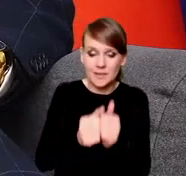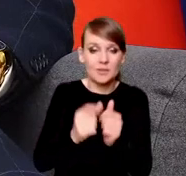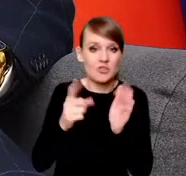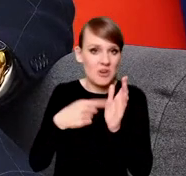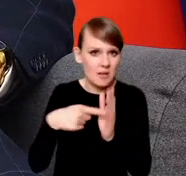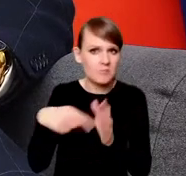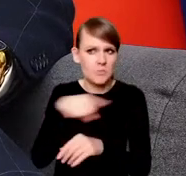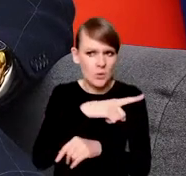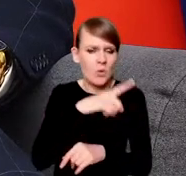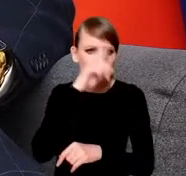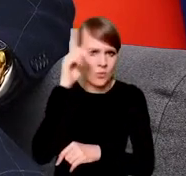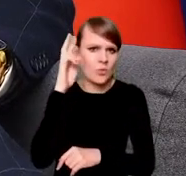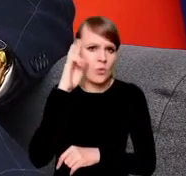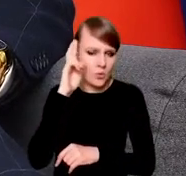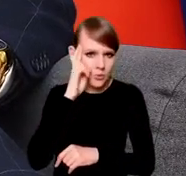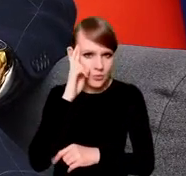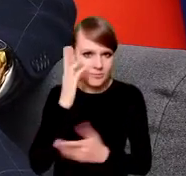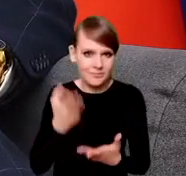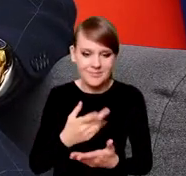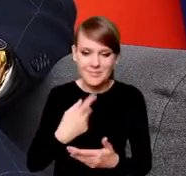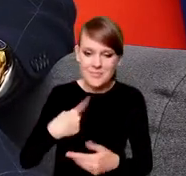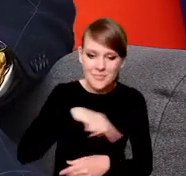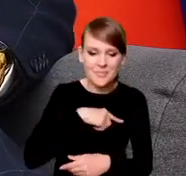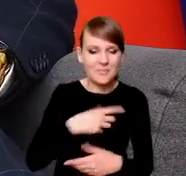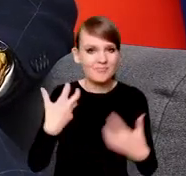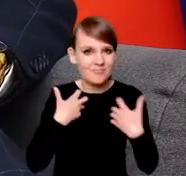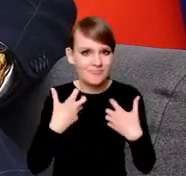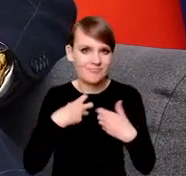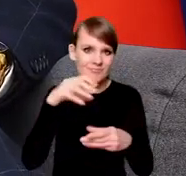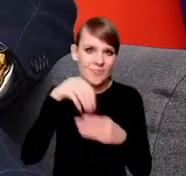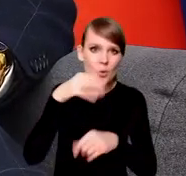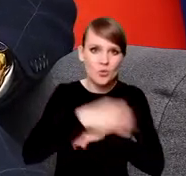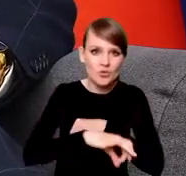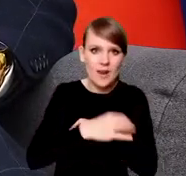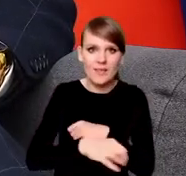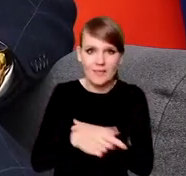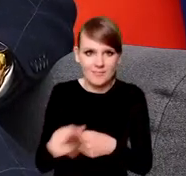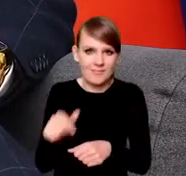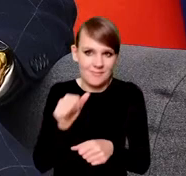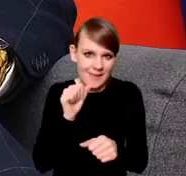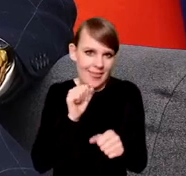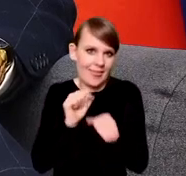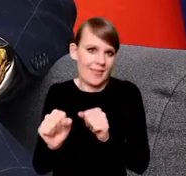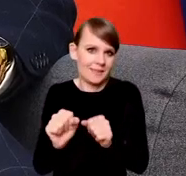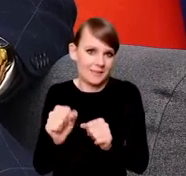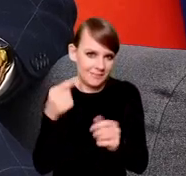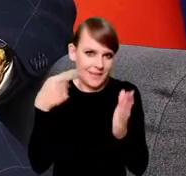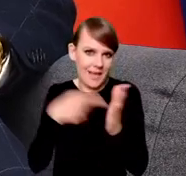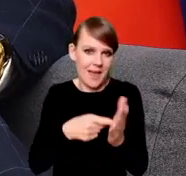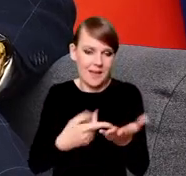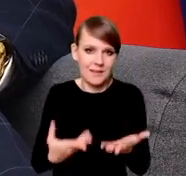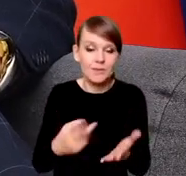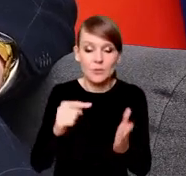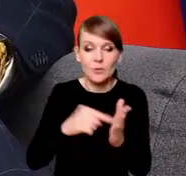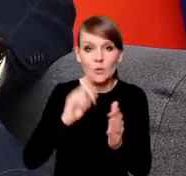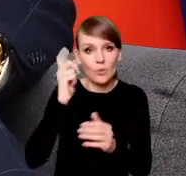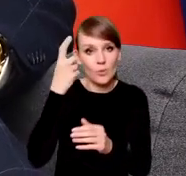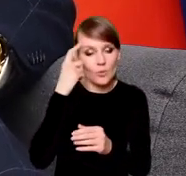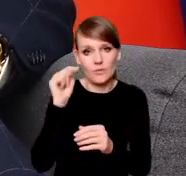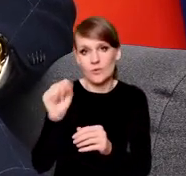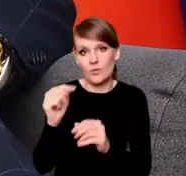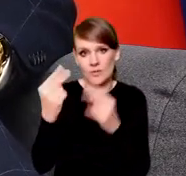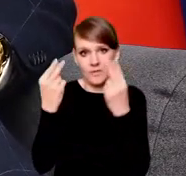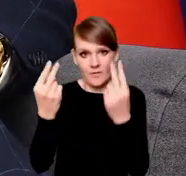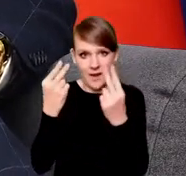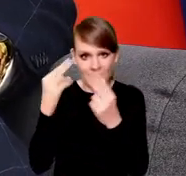że nasze istnienie, nasze akademickie bytowanie ma czemuś służyć. I dla mnie to jest główna myśl przewodnia, która tej społecznej